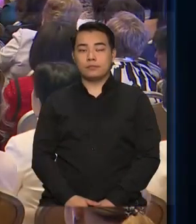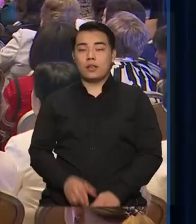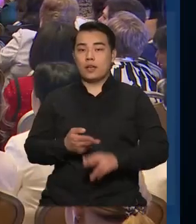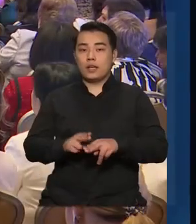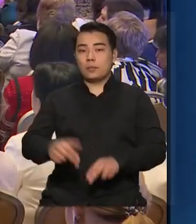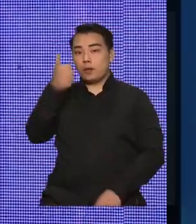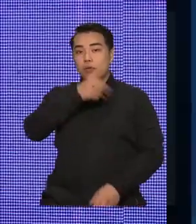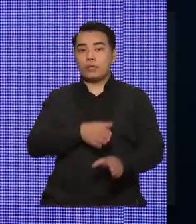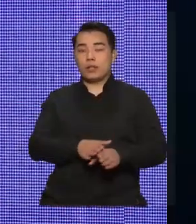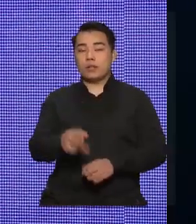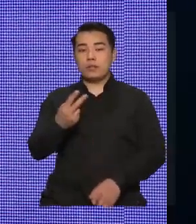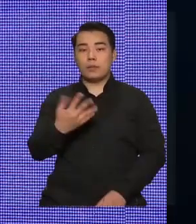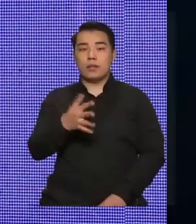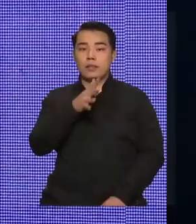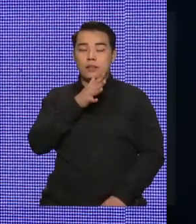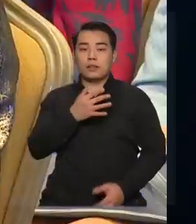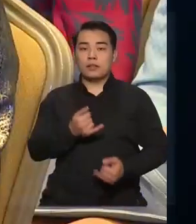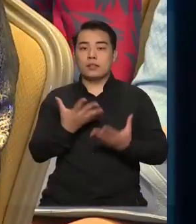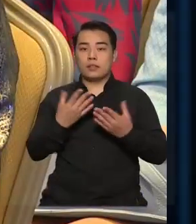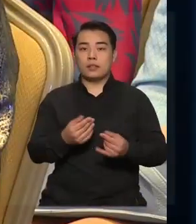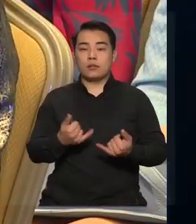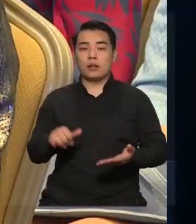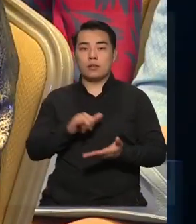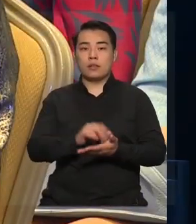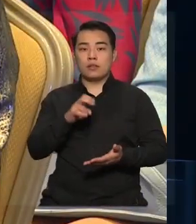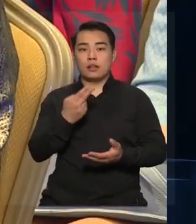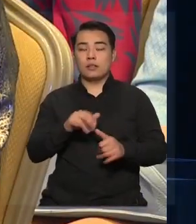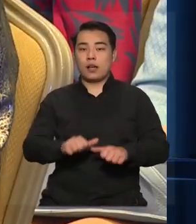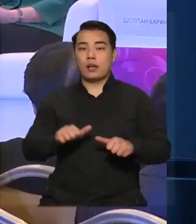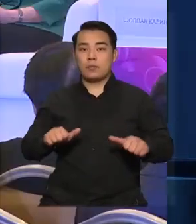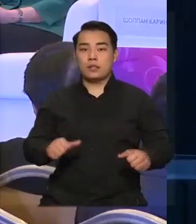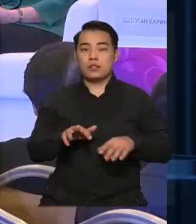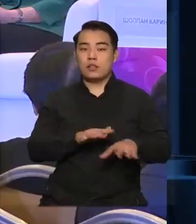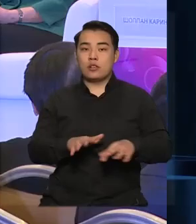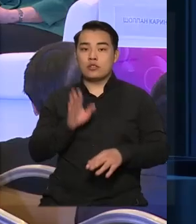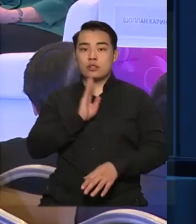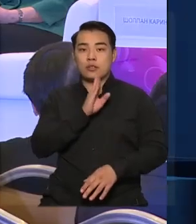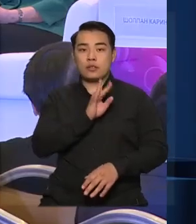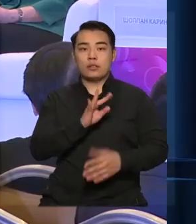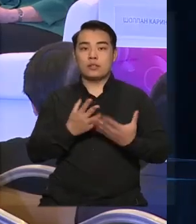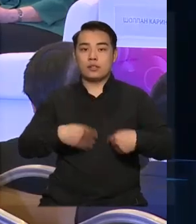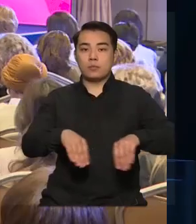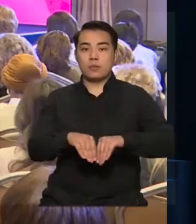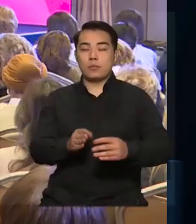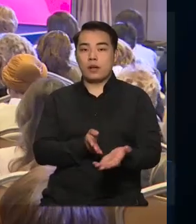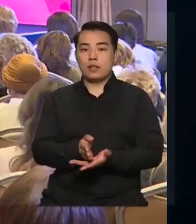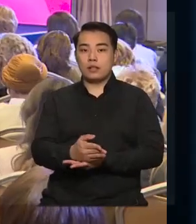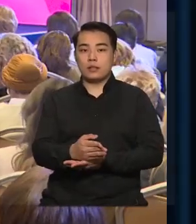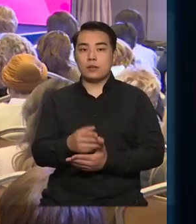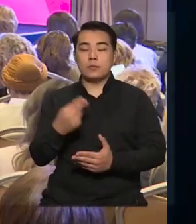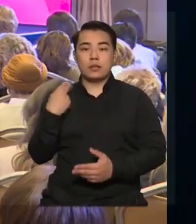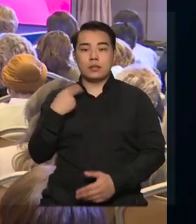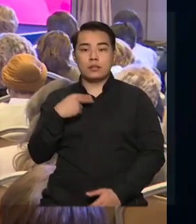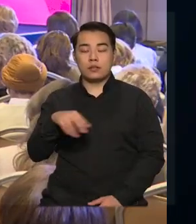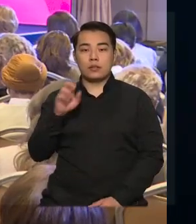В этом году исполняется 25 лет со дня образования Национальной комиссии по делам женщин и семейно-демографической политики при